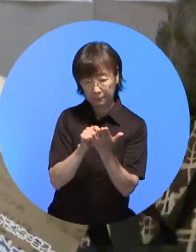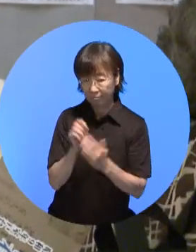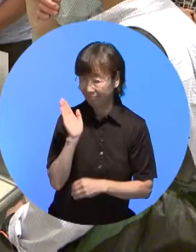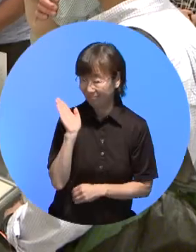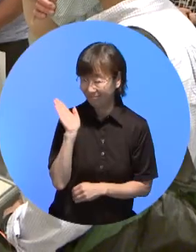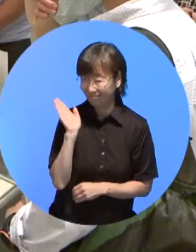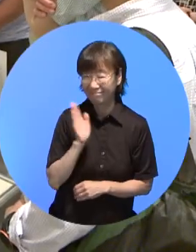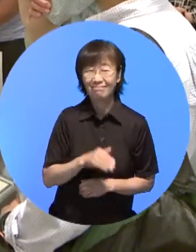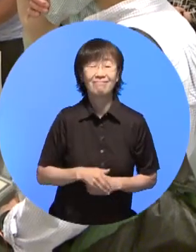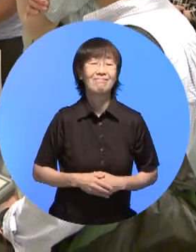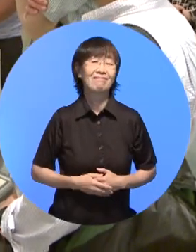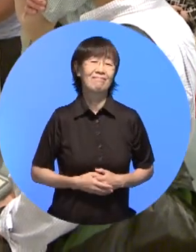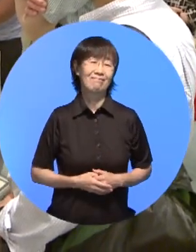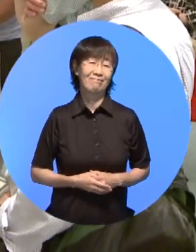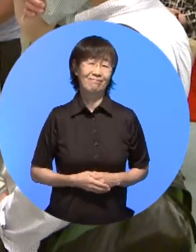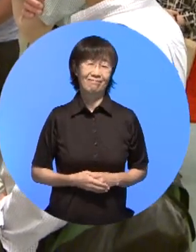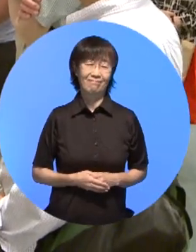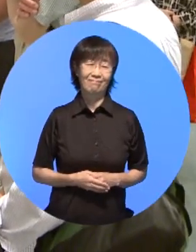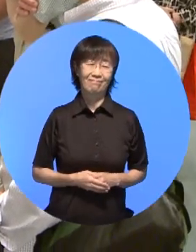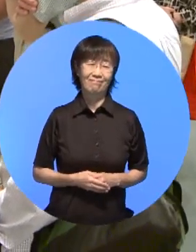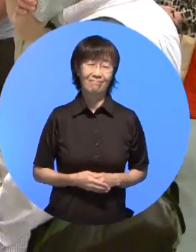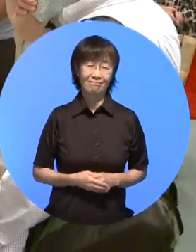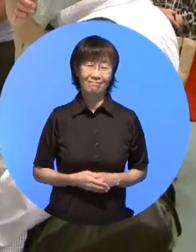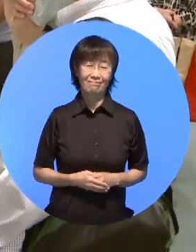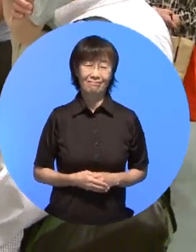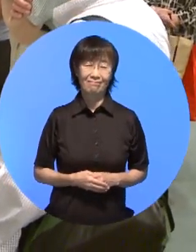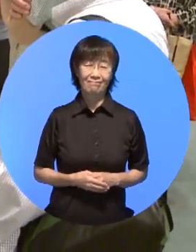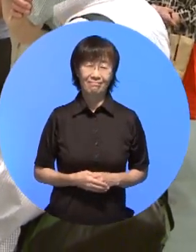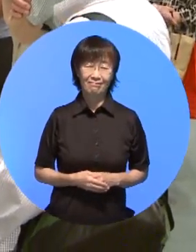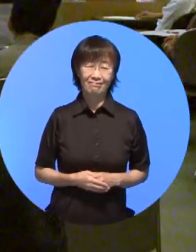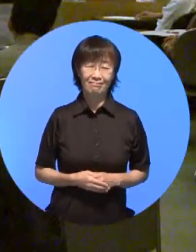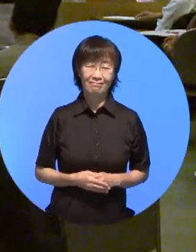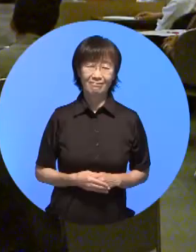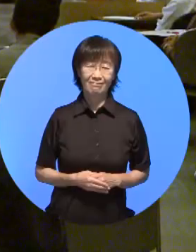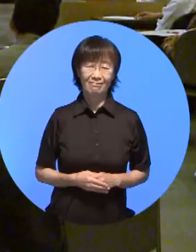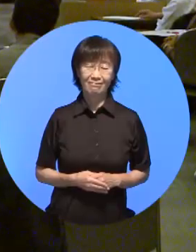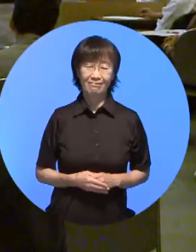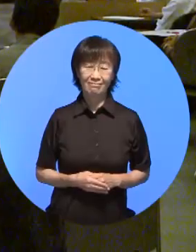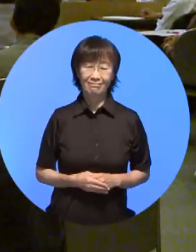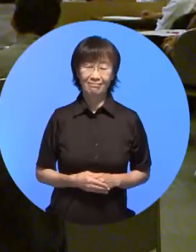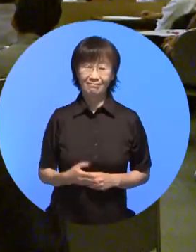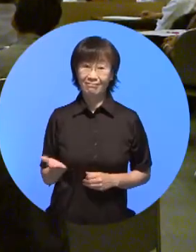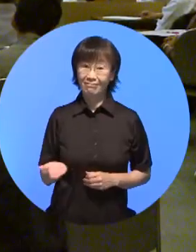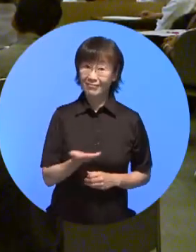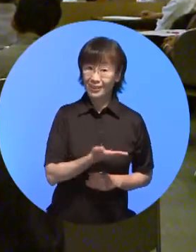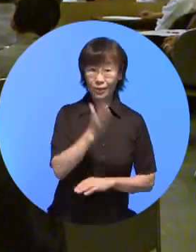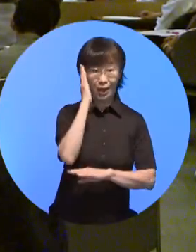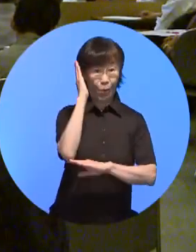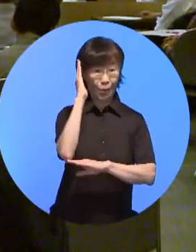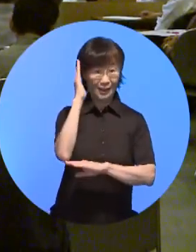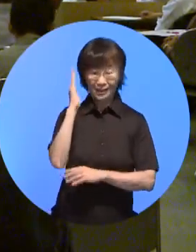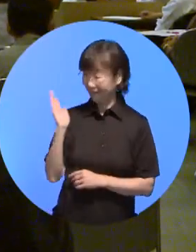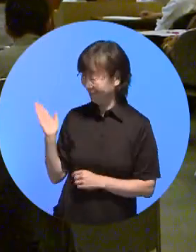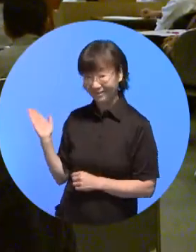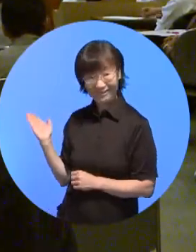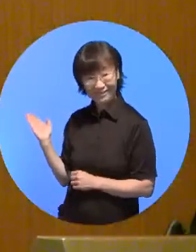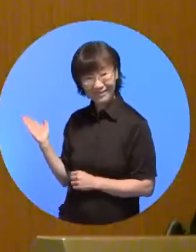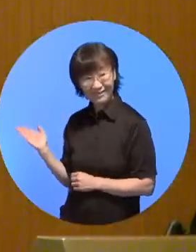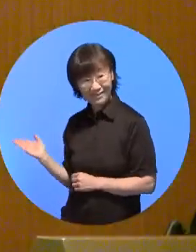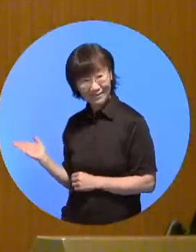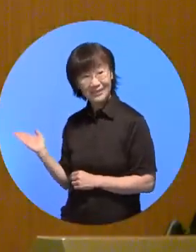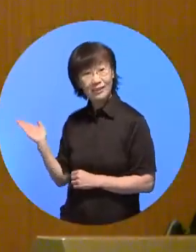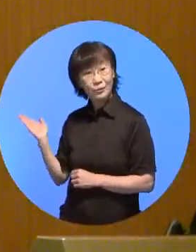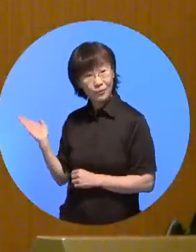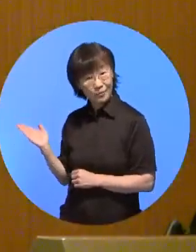はに聞いましたたまた座室では仏教大学